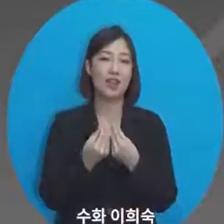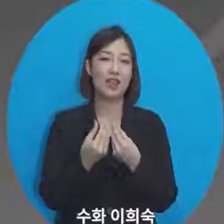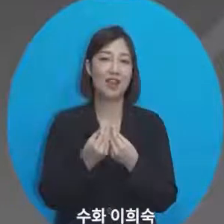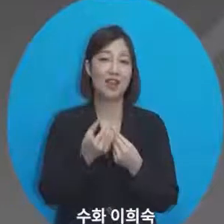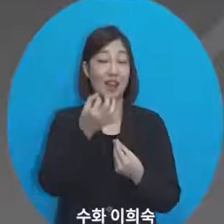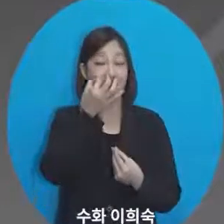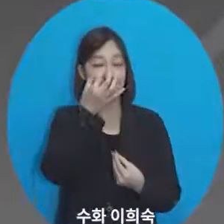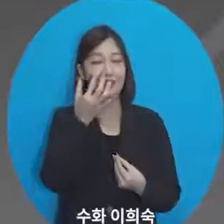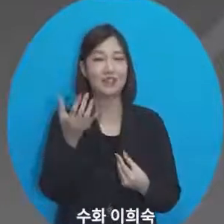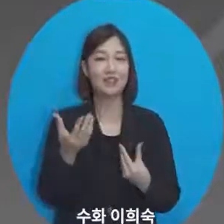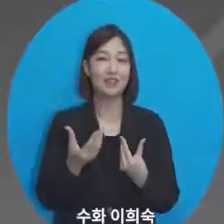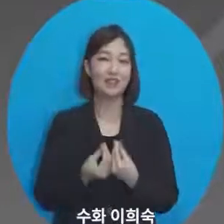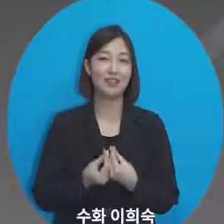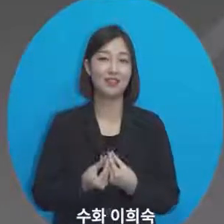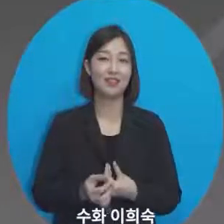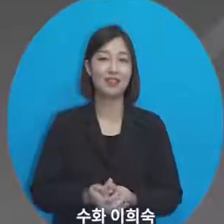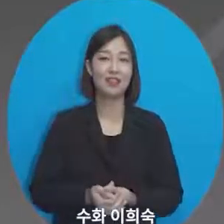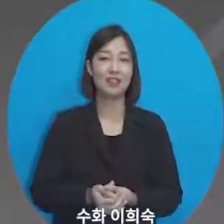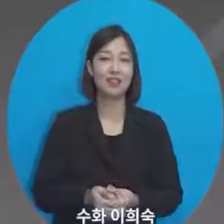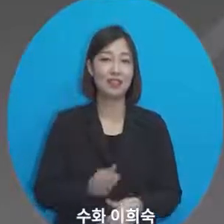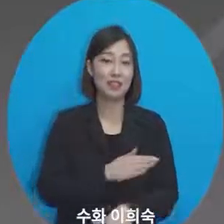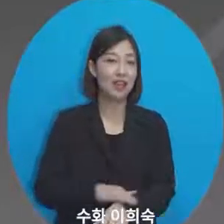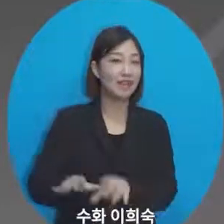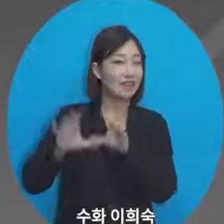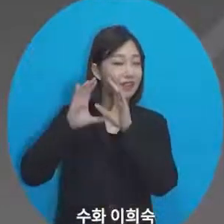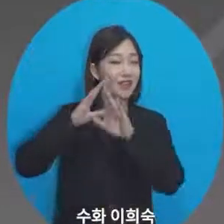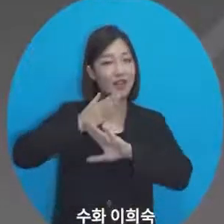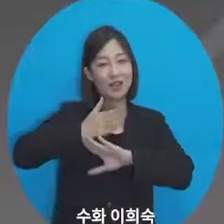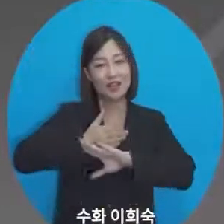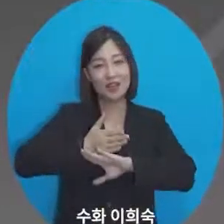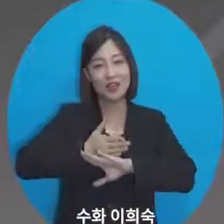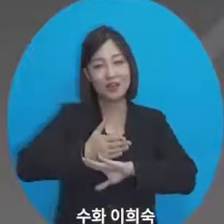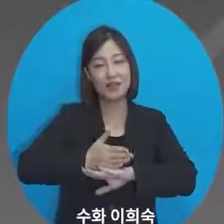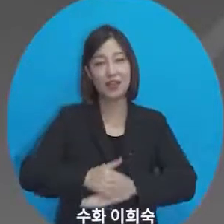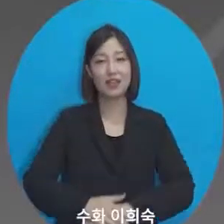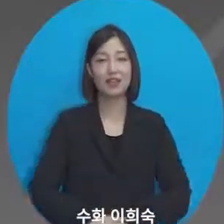사례를 좀 소개를 해드렸습니다. 경청해 주셔서 감사합니다.